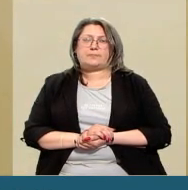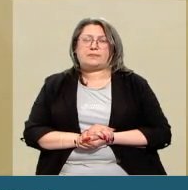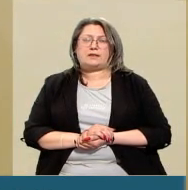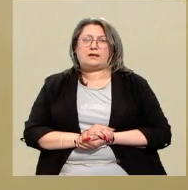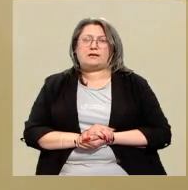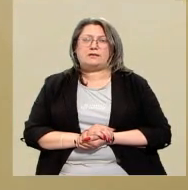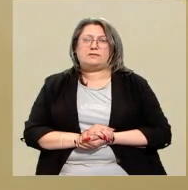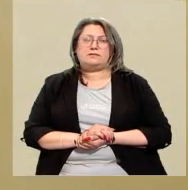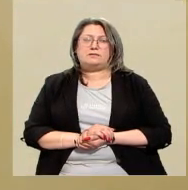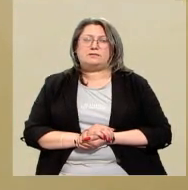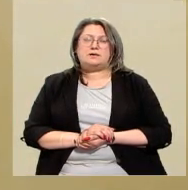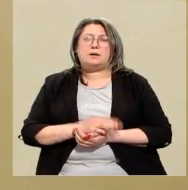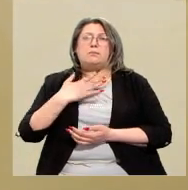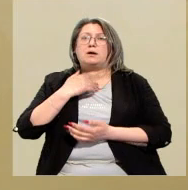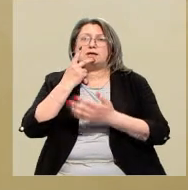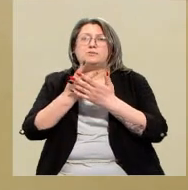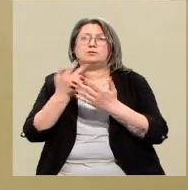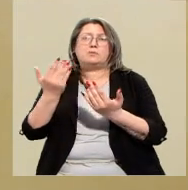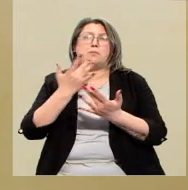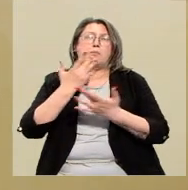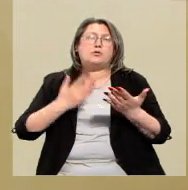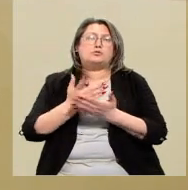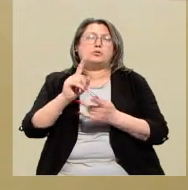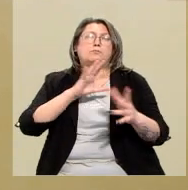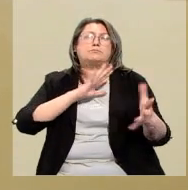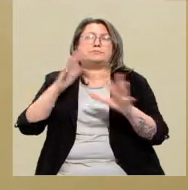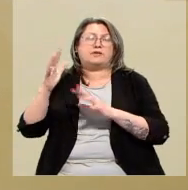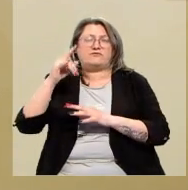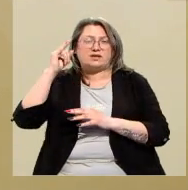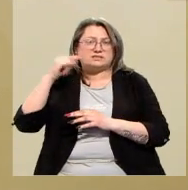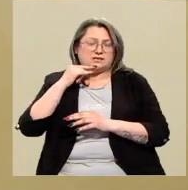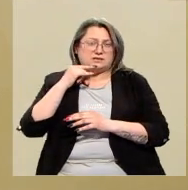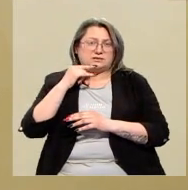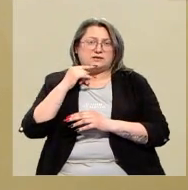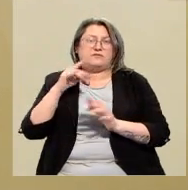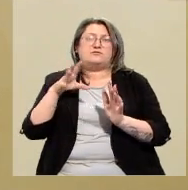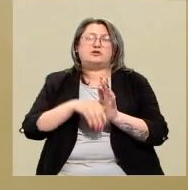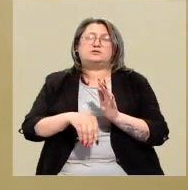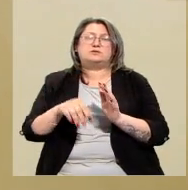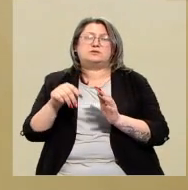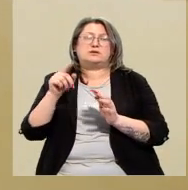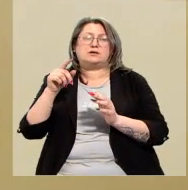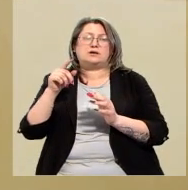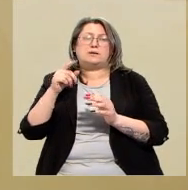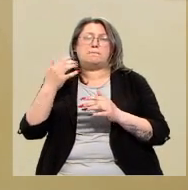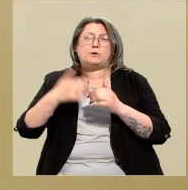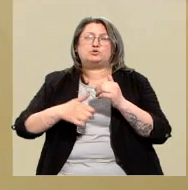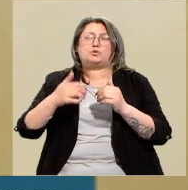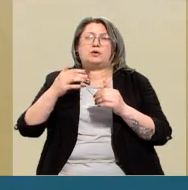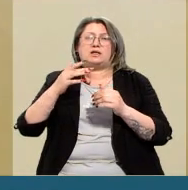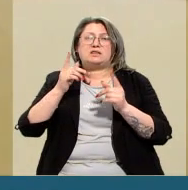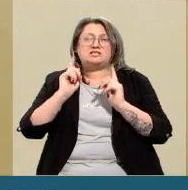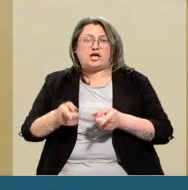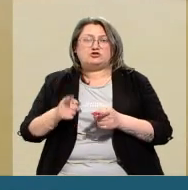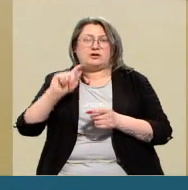1929-1931 жылдары Қазақстанда орнынған халық көтерістерін әлі күнгі дейін саяси, ғылыми, теориялық тұрғыдан дұрыс